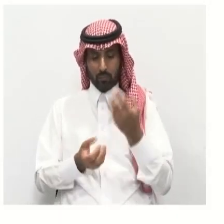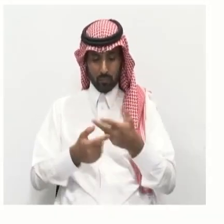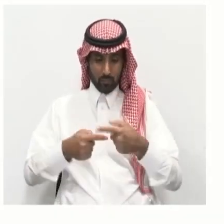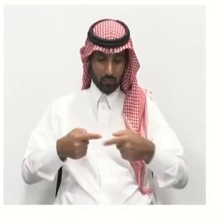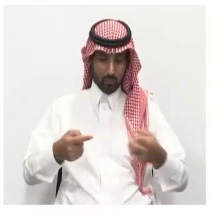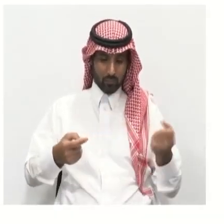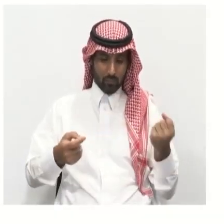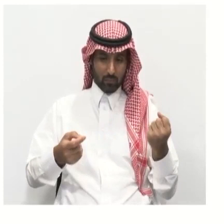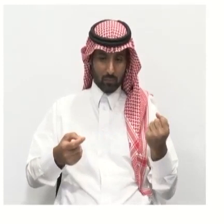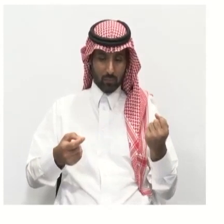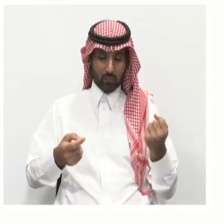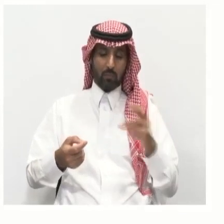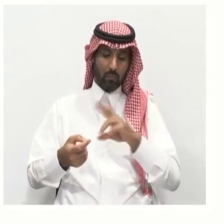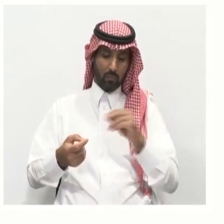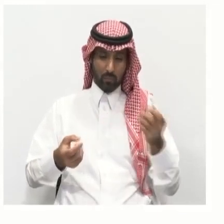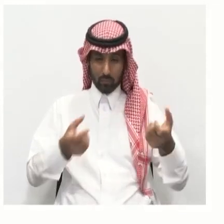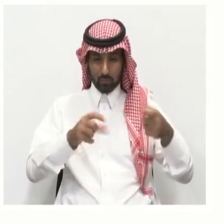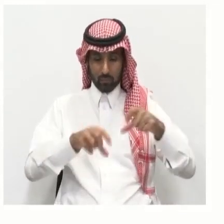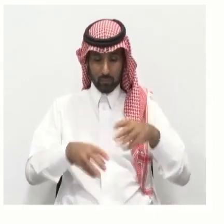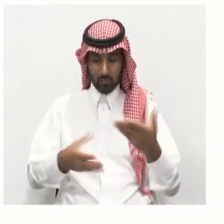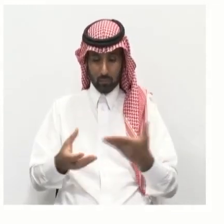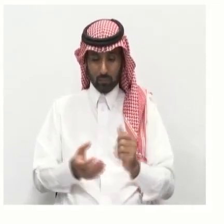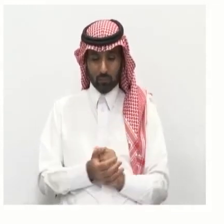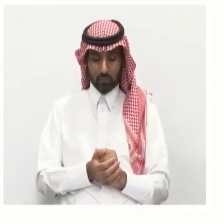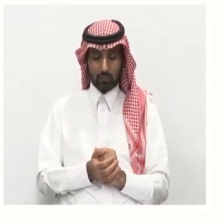الناتجه نفس الاليه نفس